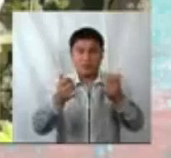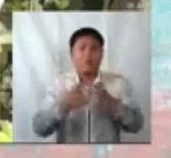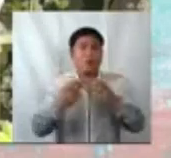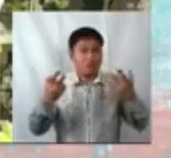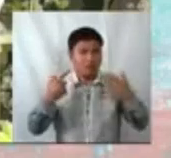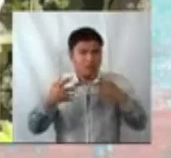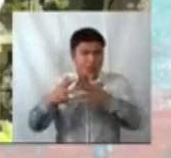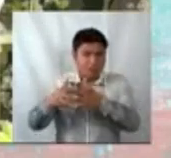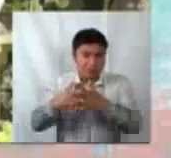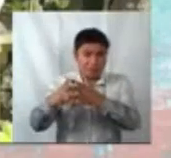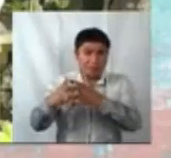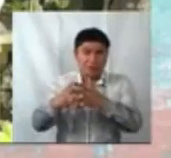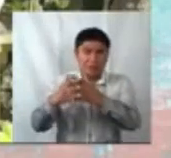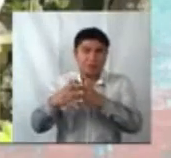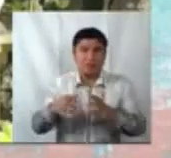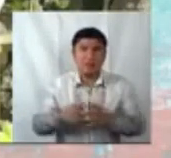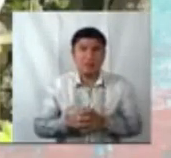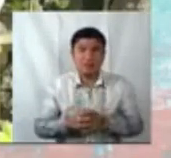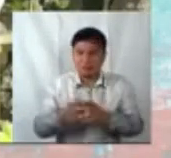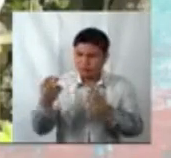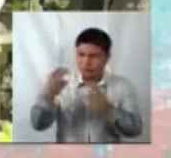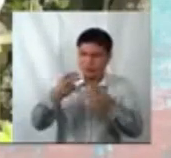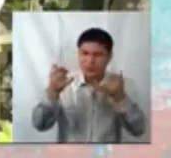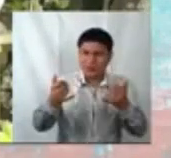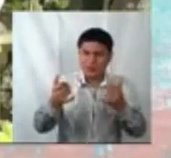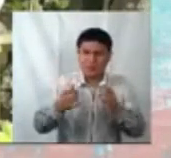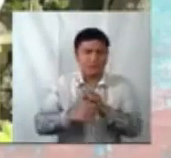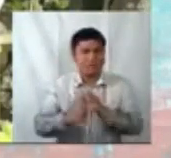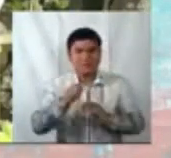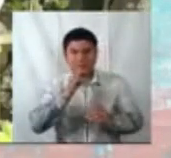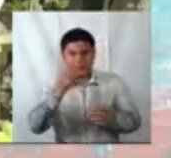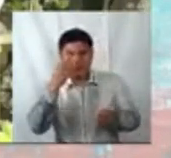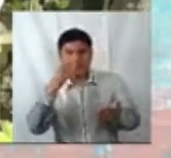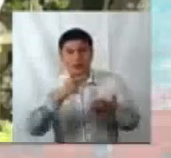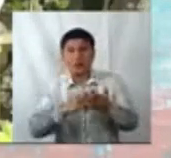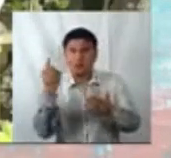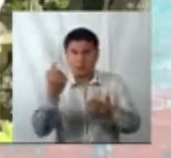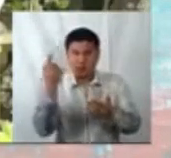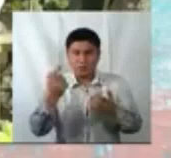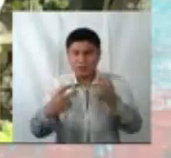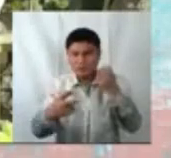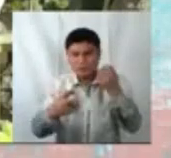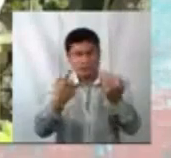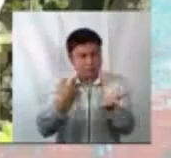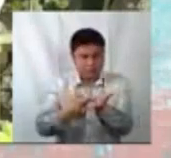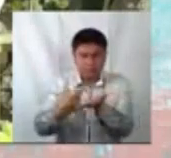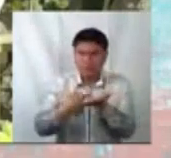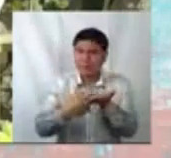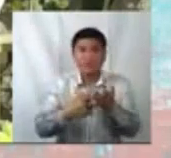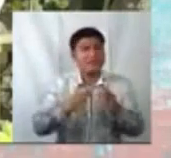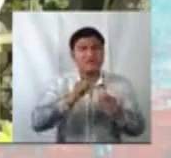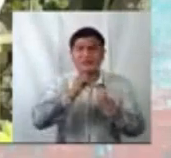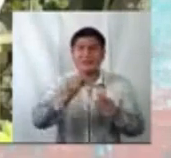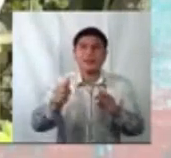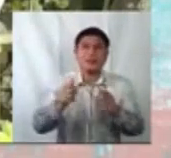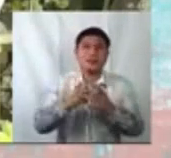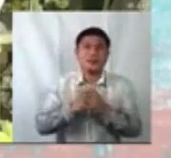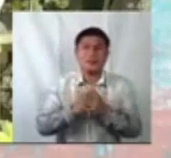Amerikano, at hindi pa nga tayo na-recognize. Discussion lang naman po ito at hindi naman mababago yung class. Anong palagay nyo